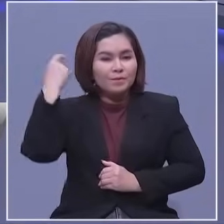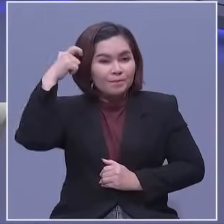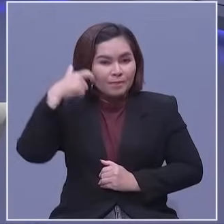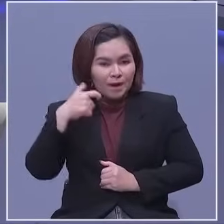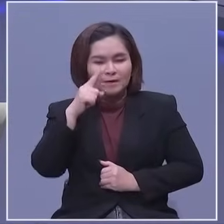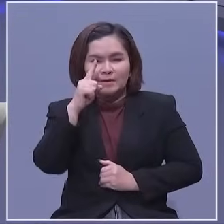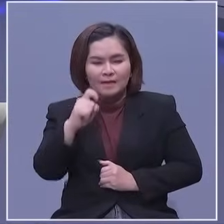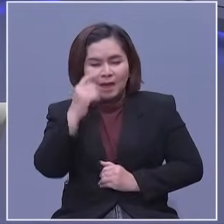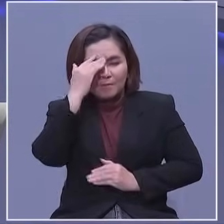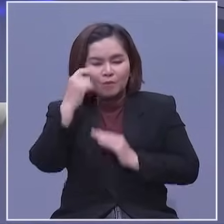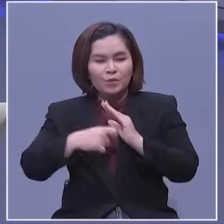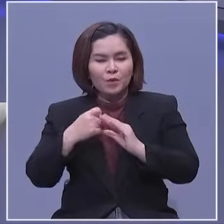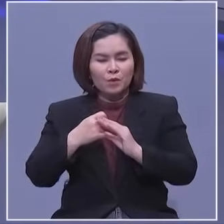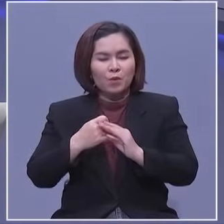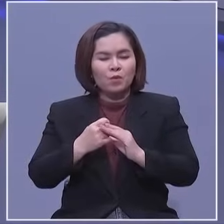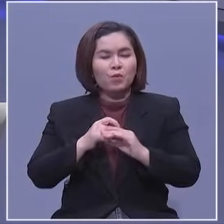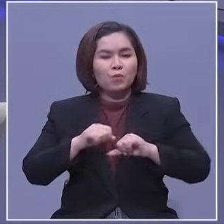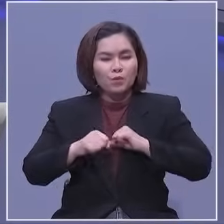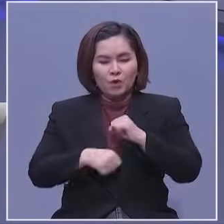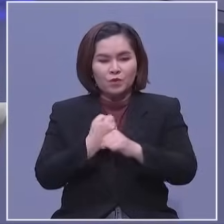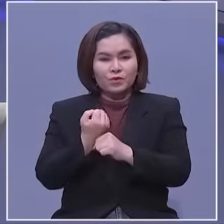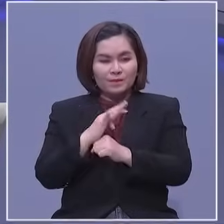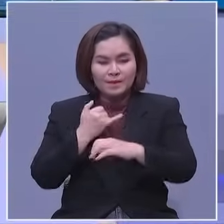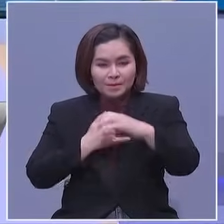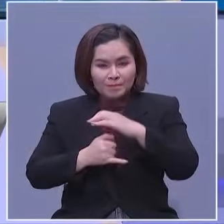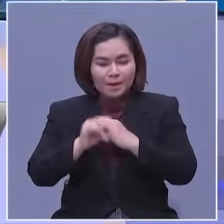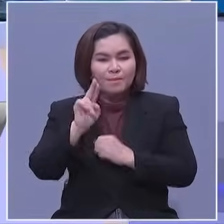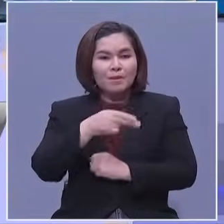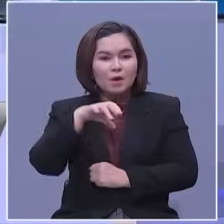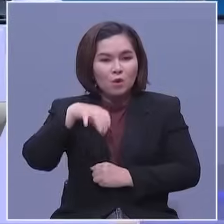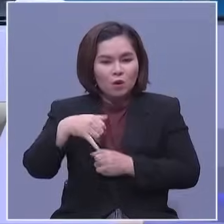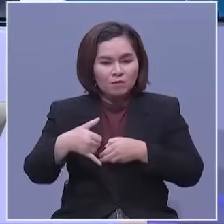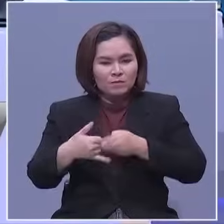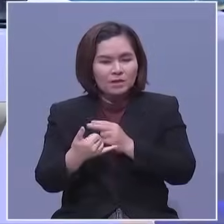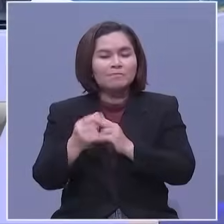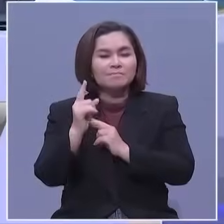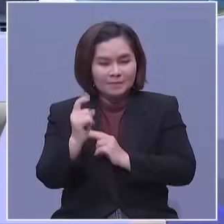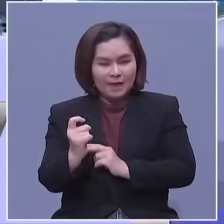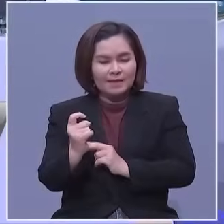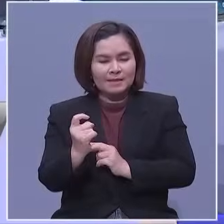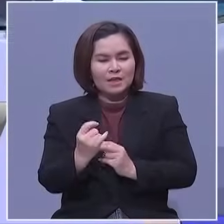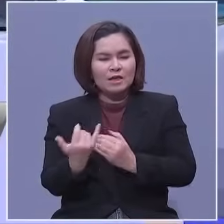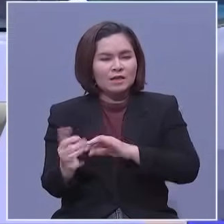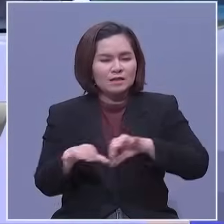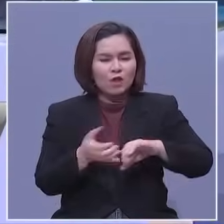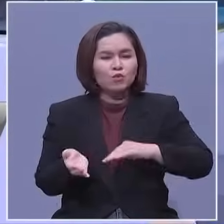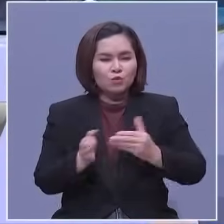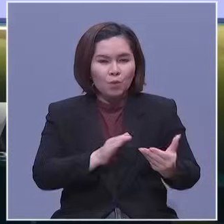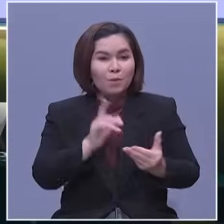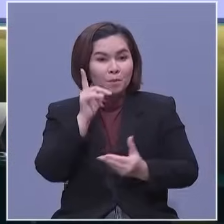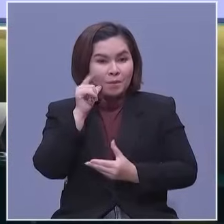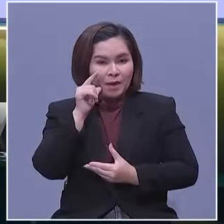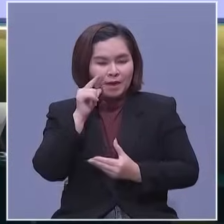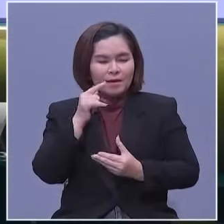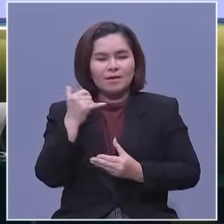วัย14ไปยิงที่ห้างพลากรนะคะนั่นก็คือคุณตะวันเสียชีวิตคุณแม่ได้มาร่วมงานศพนะคะแม่นั้นร้อง